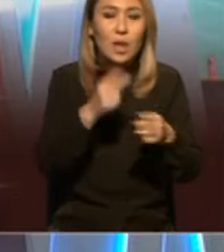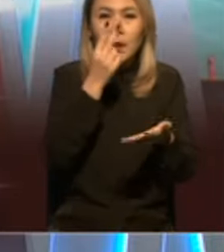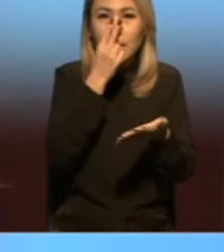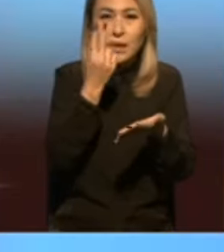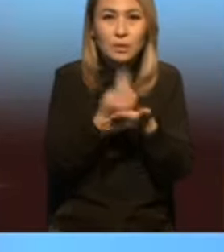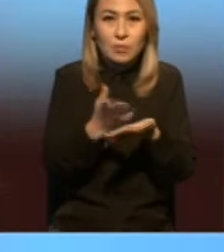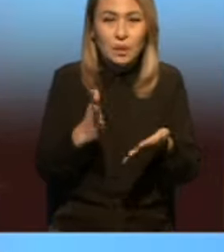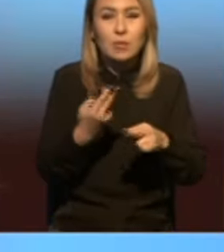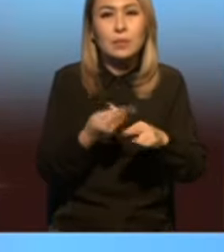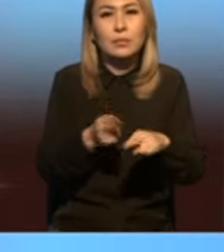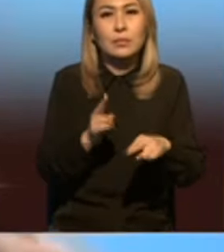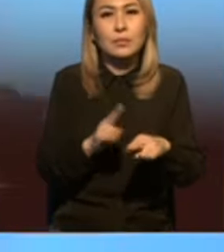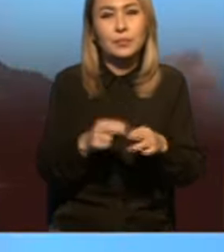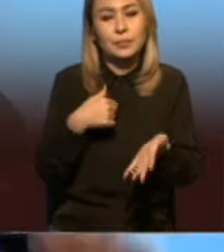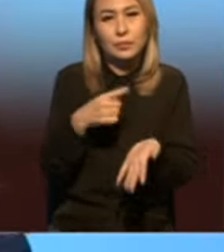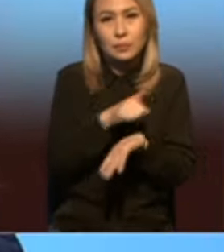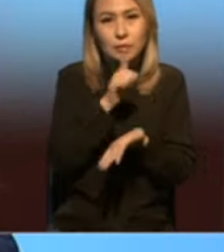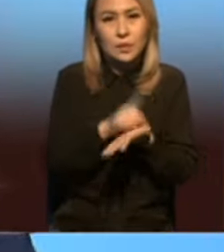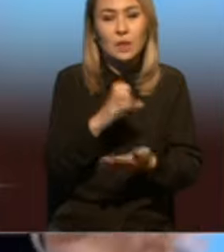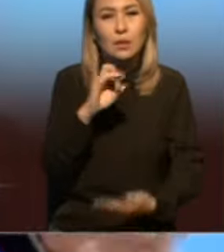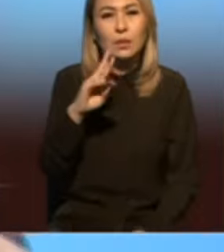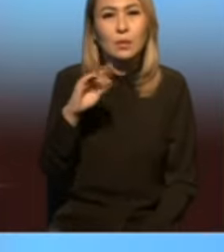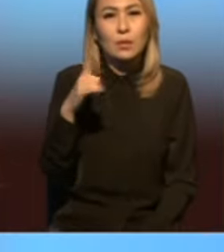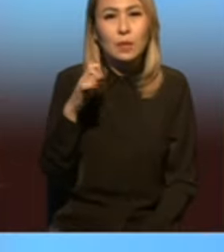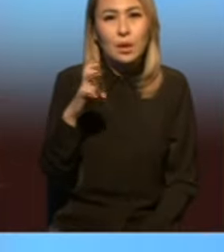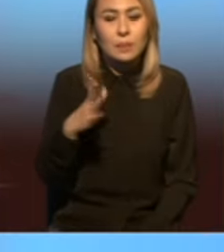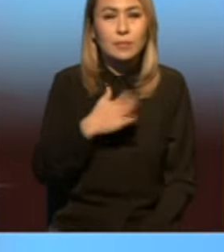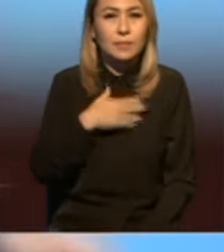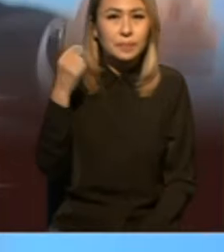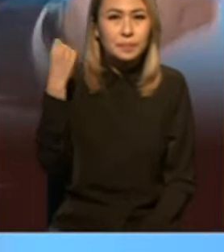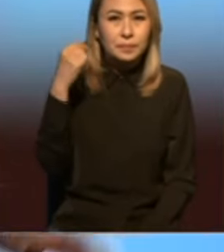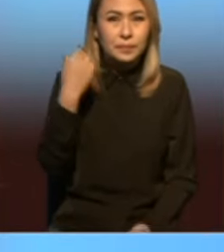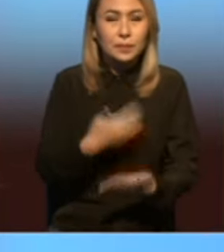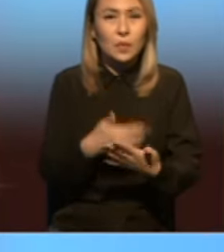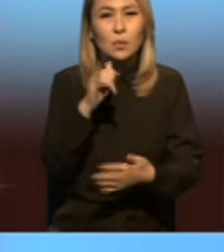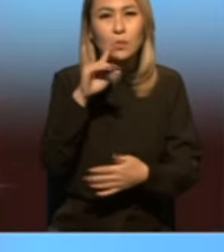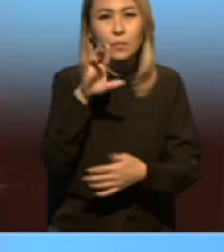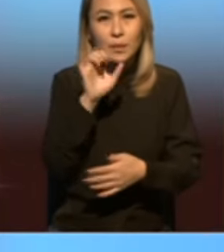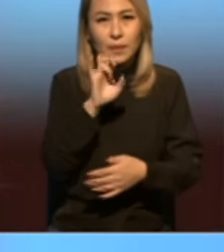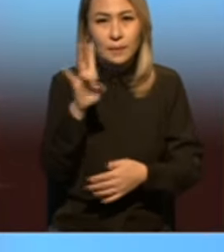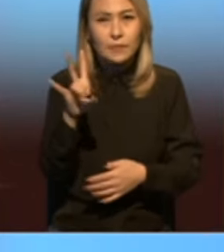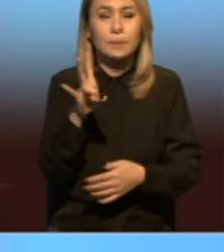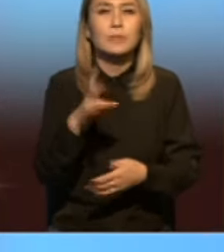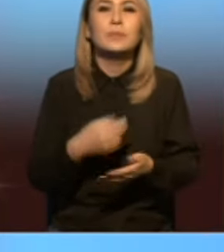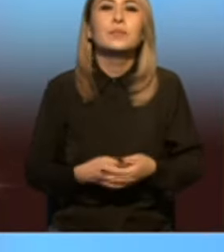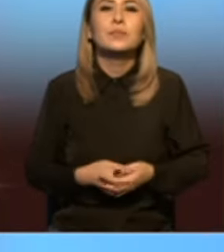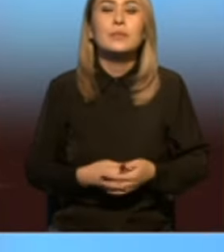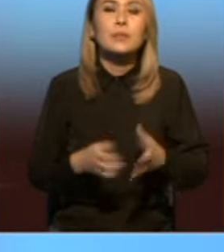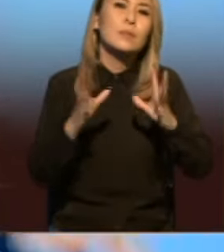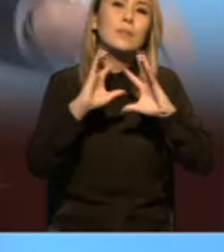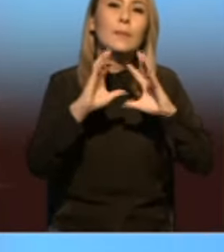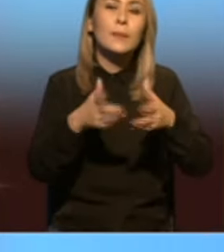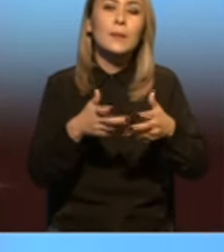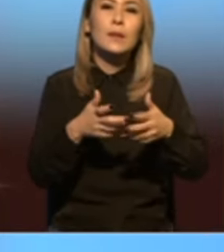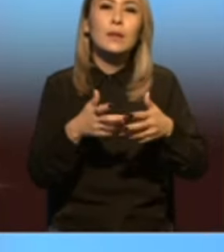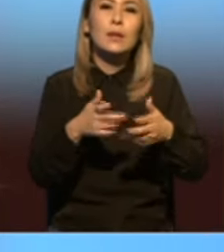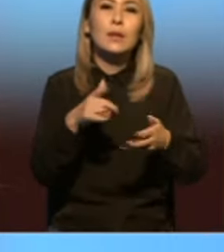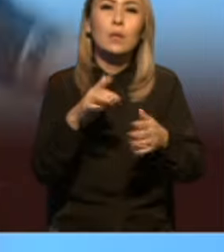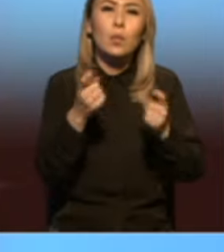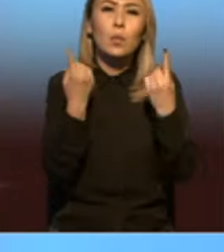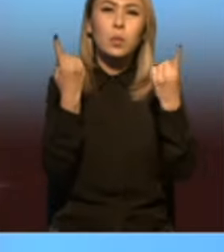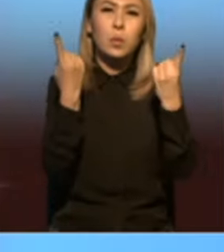менің ойымша, әрине Ердоған саясаты болсын, біздің президенттің саясаты болсын, Орбанның саясаты болсын, әлемді мысалға